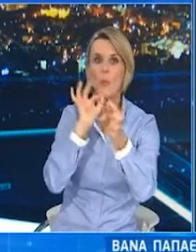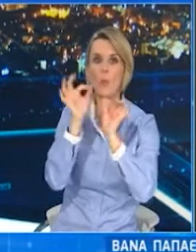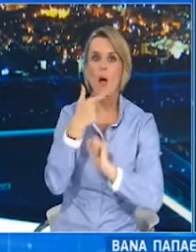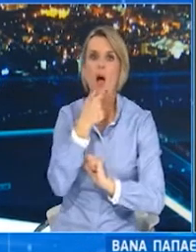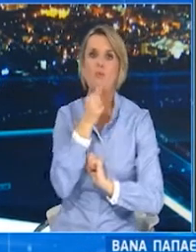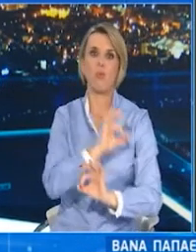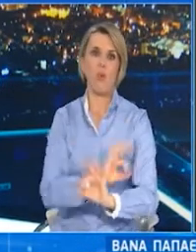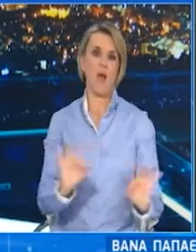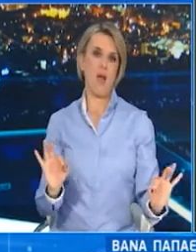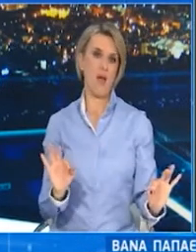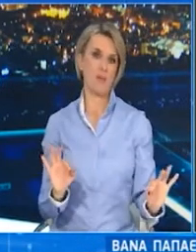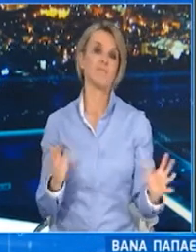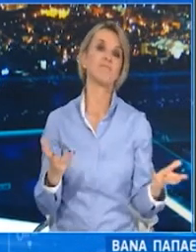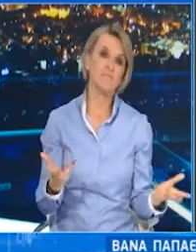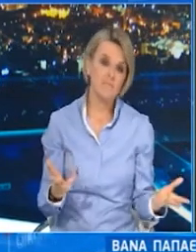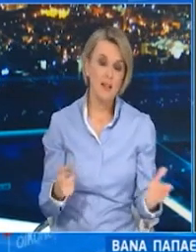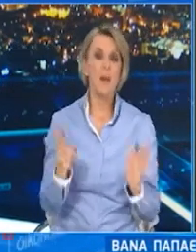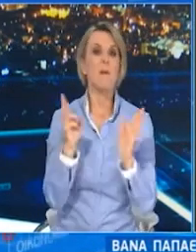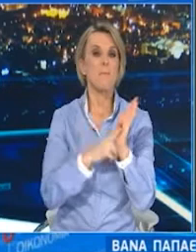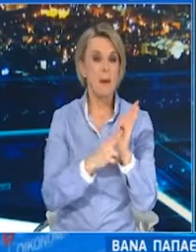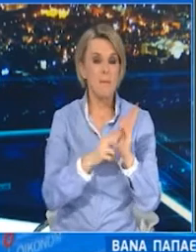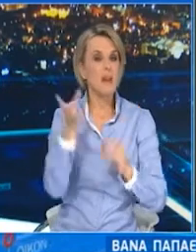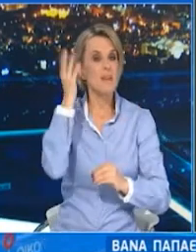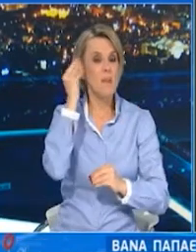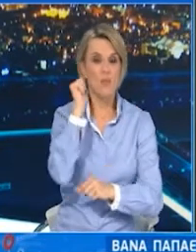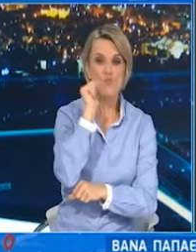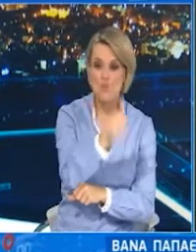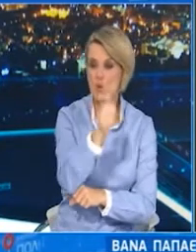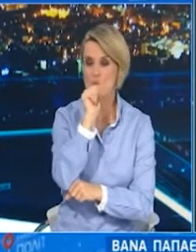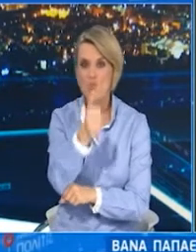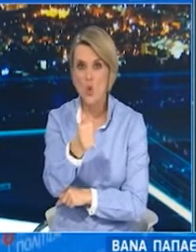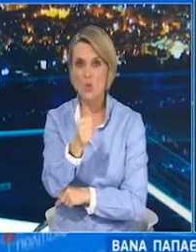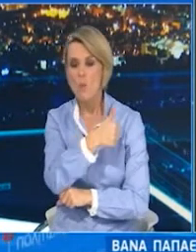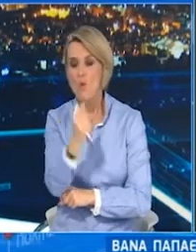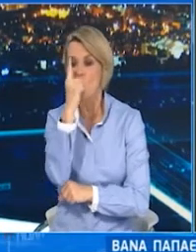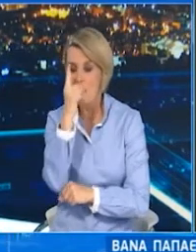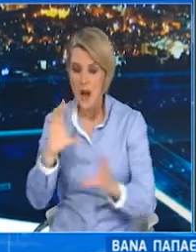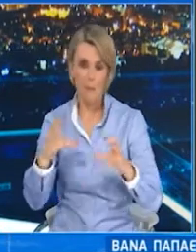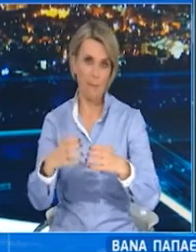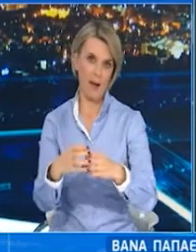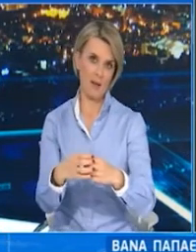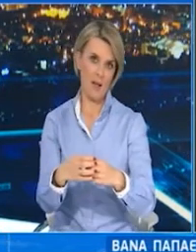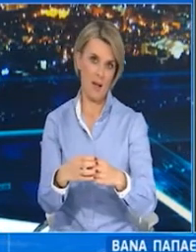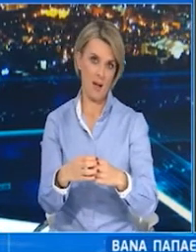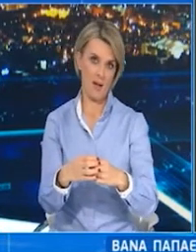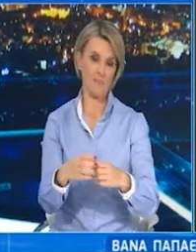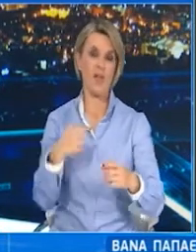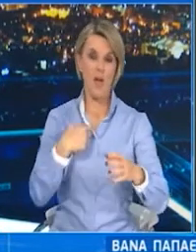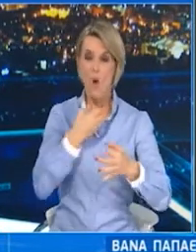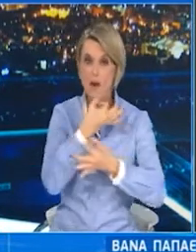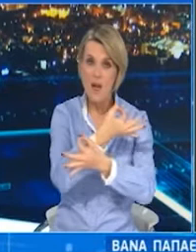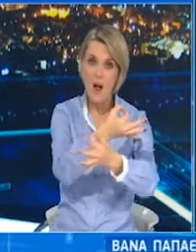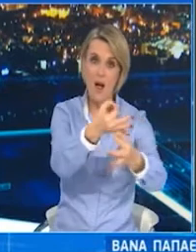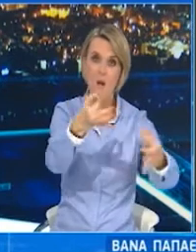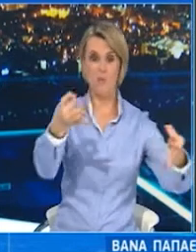από διαφορετικά νοικοκυριά συναντιούνται σε ένα κλειστό χώρο για μεγαλύτερη διάρκεια, τόσο αυξάνει και ο κίνδυνος. Το μήνυμα από όλο τον